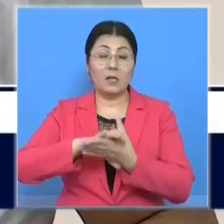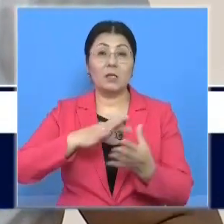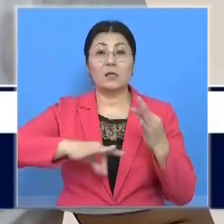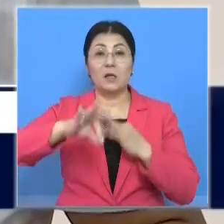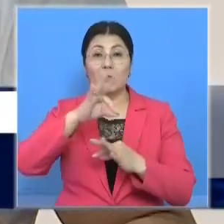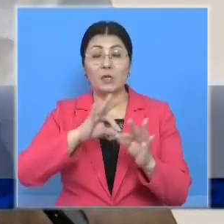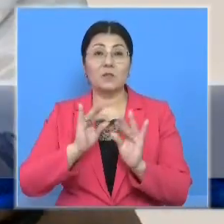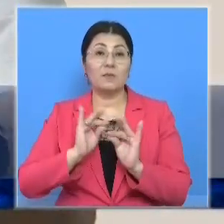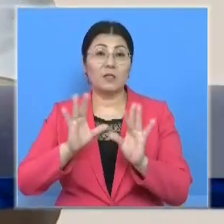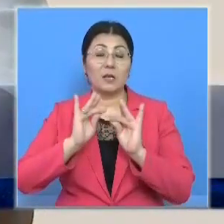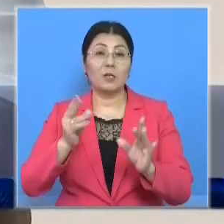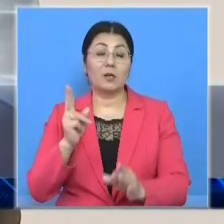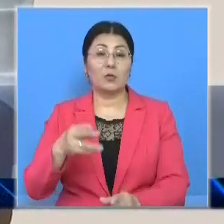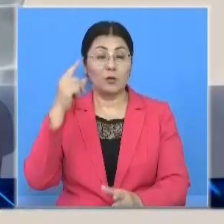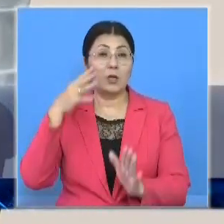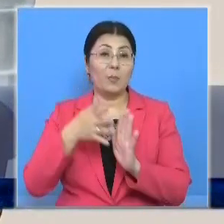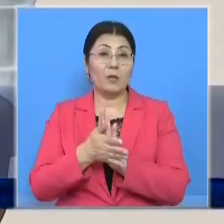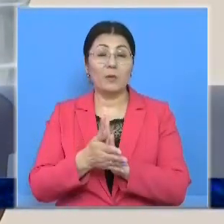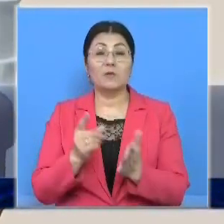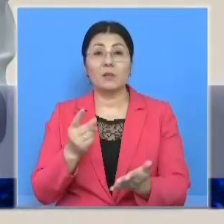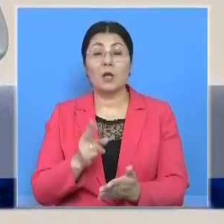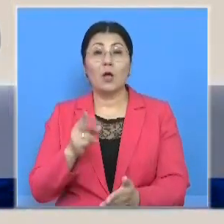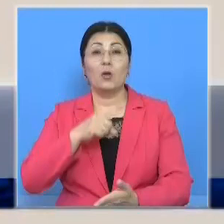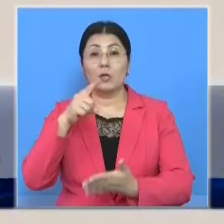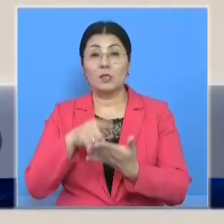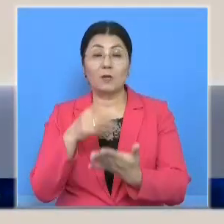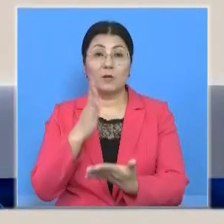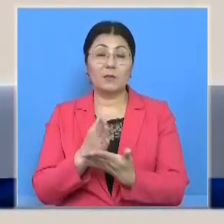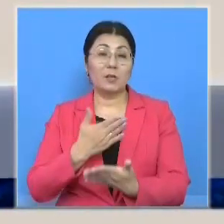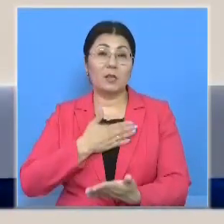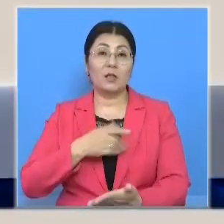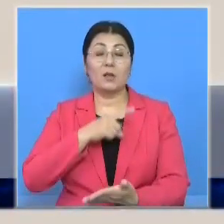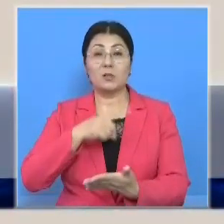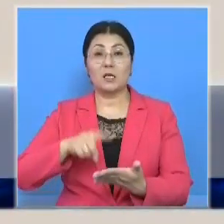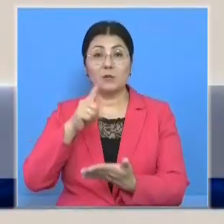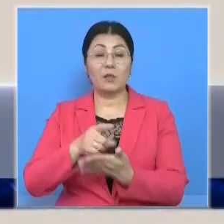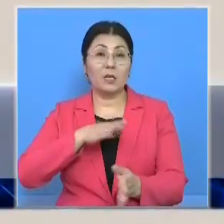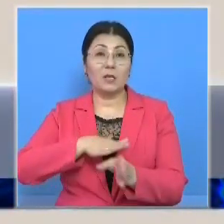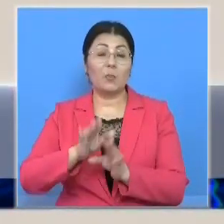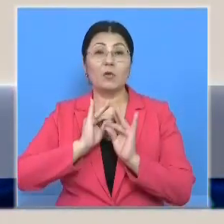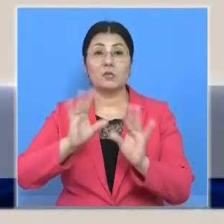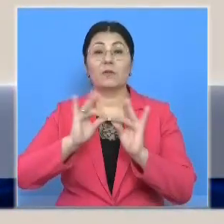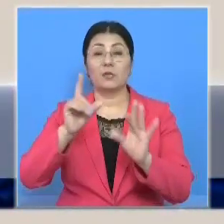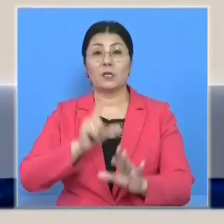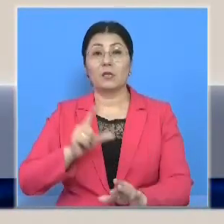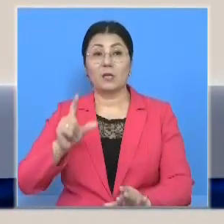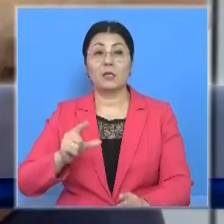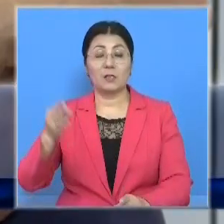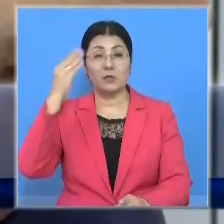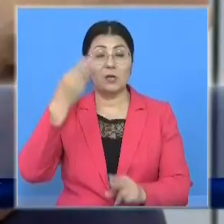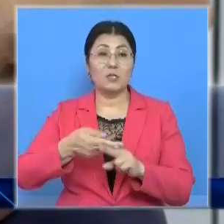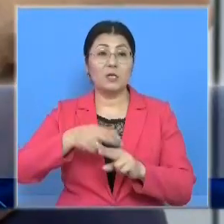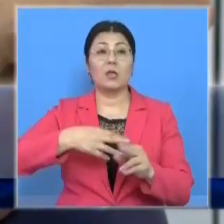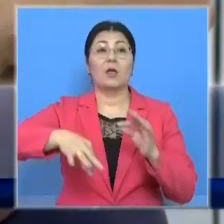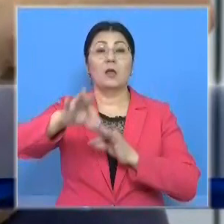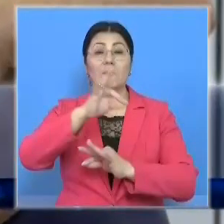Аул-Аманаты. Кто-то понимает его цель, кто-то нет, кто-то задает вопросы. Наша задача – полностью разъяснить жителям суть этого проекта. Речь